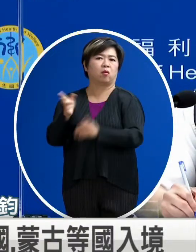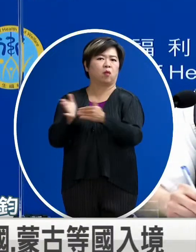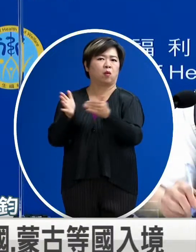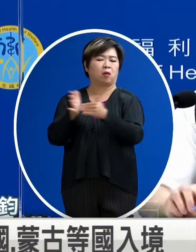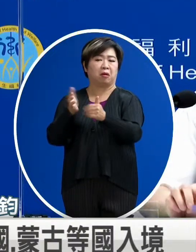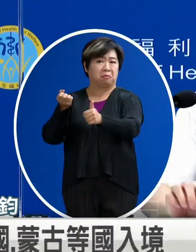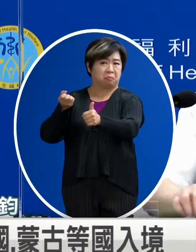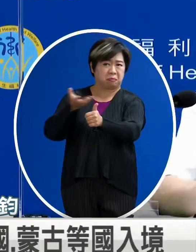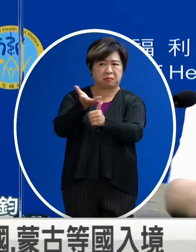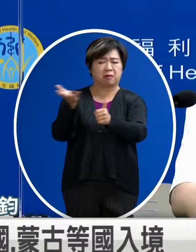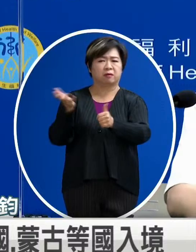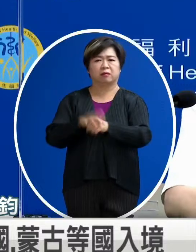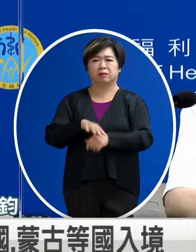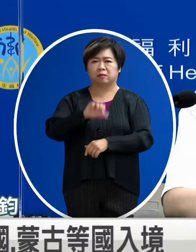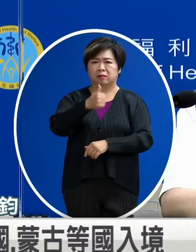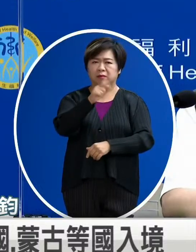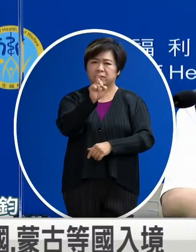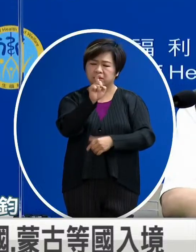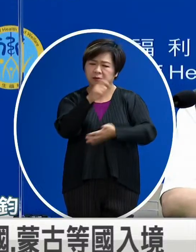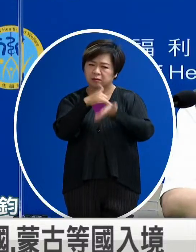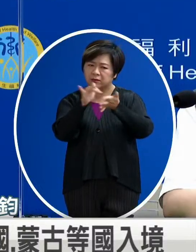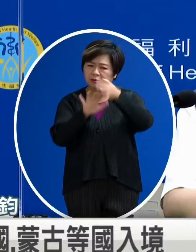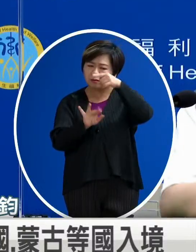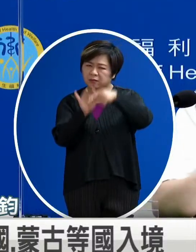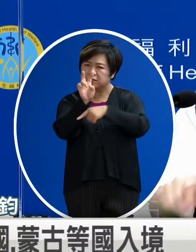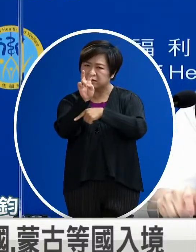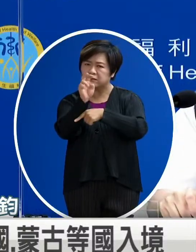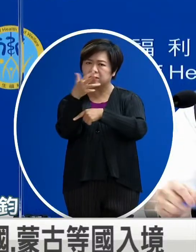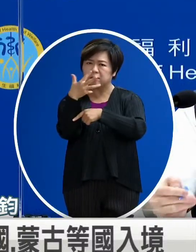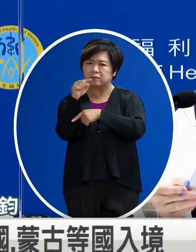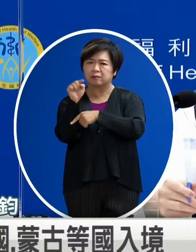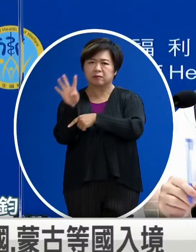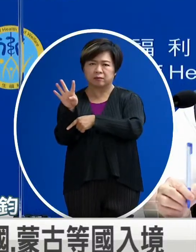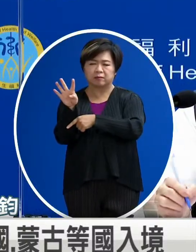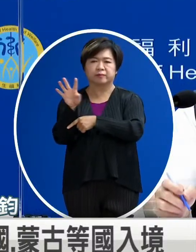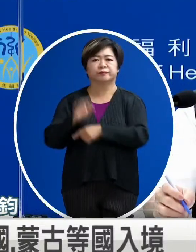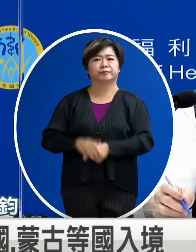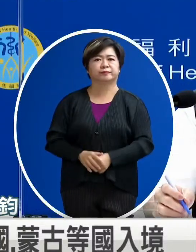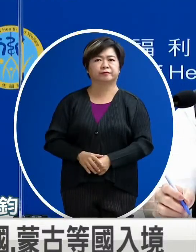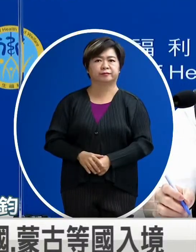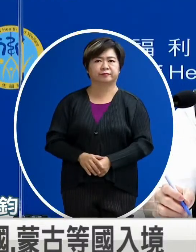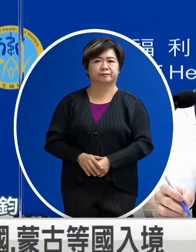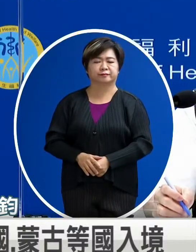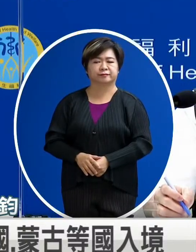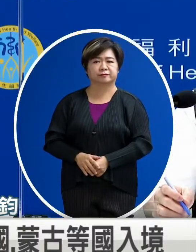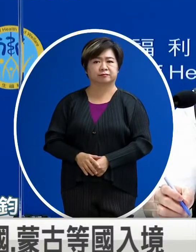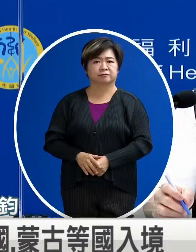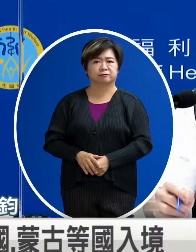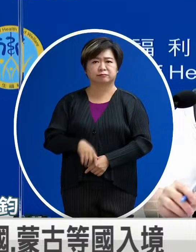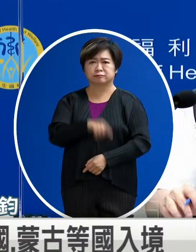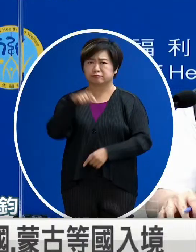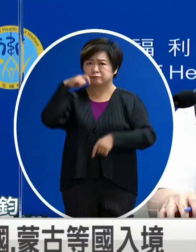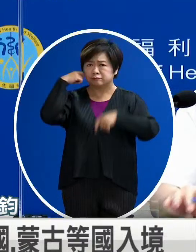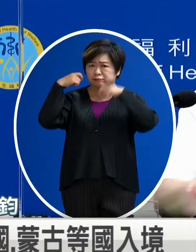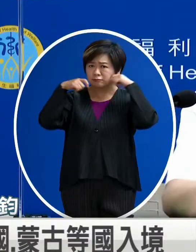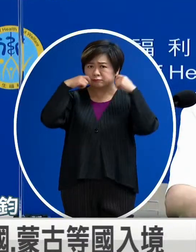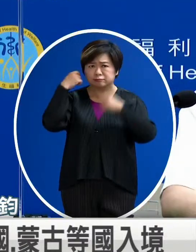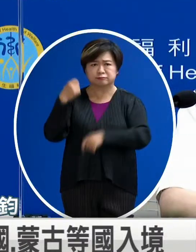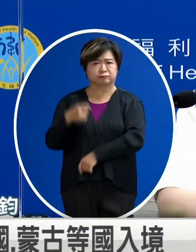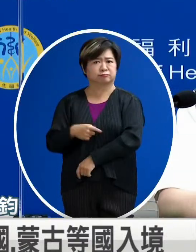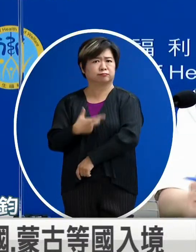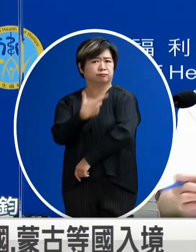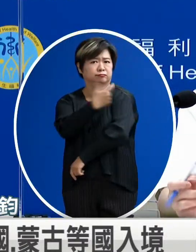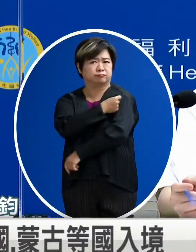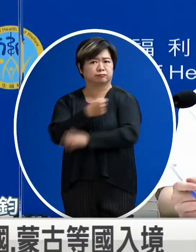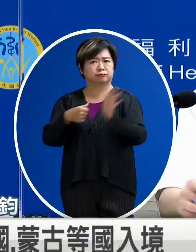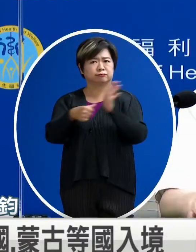染，占整个510例当中的28.4%。那这个大家可能好奇说，接种的疫苗